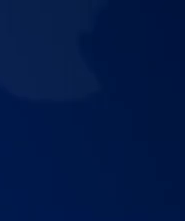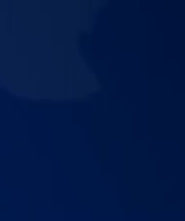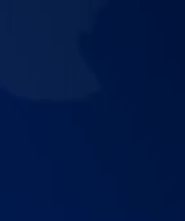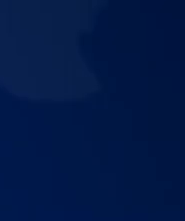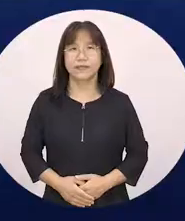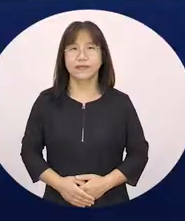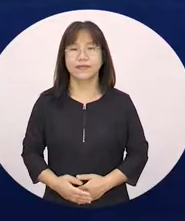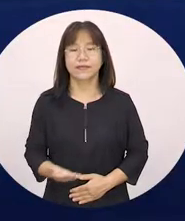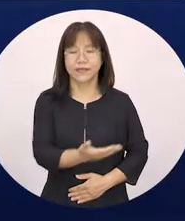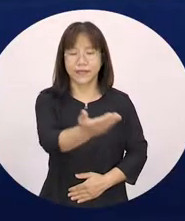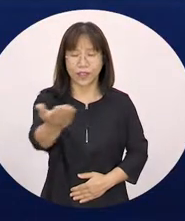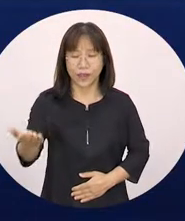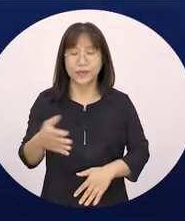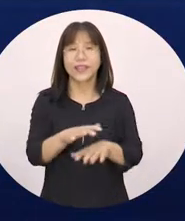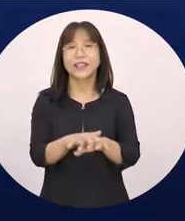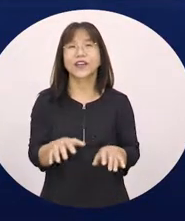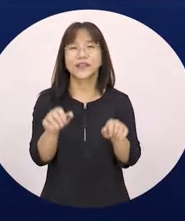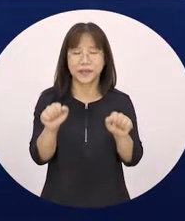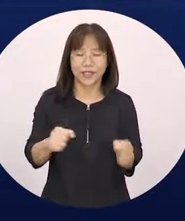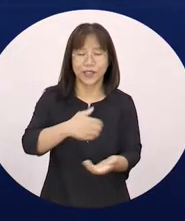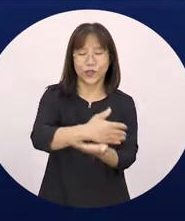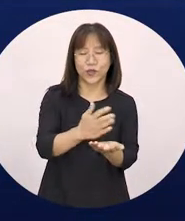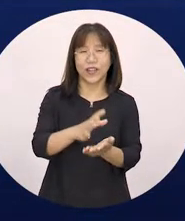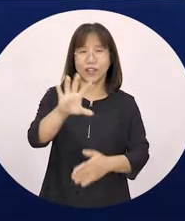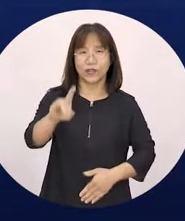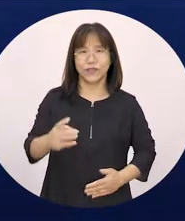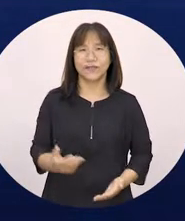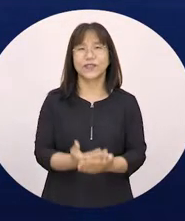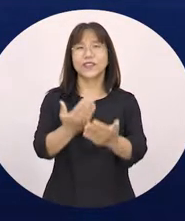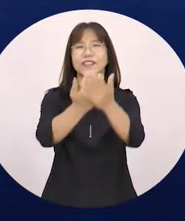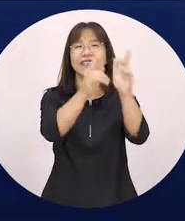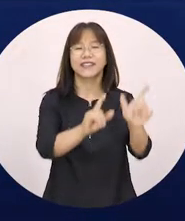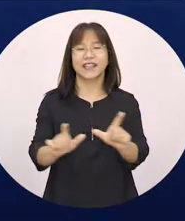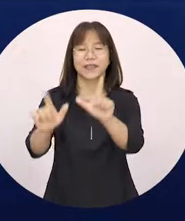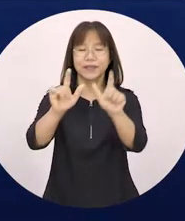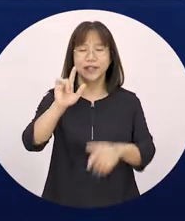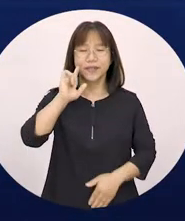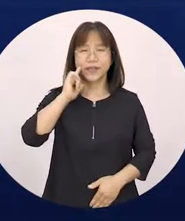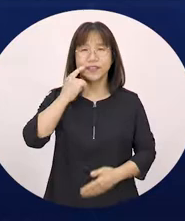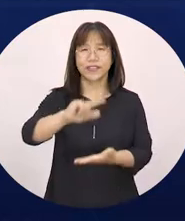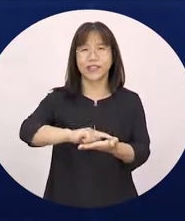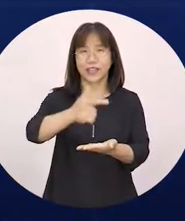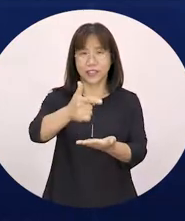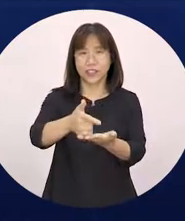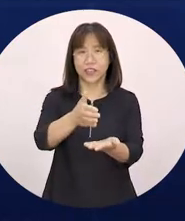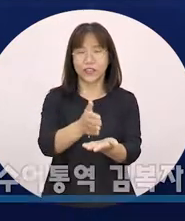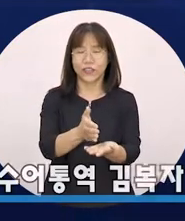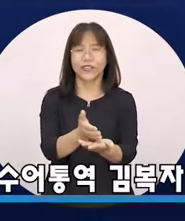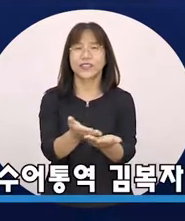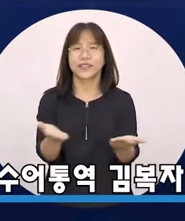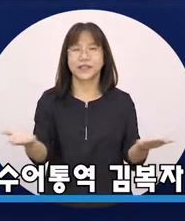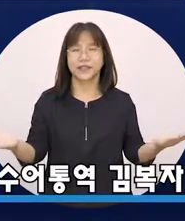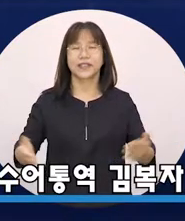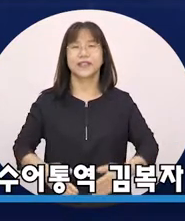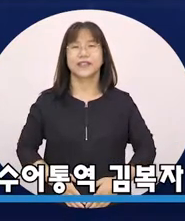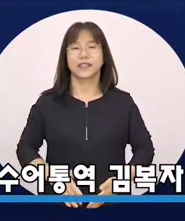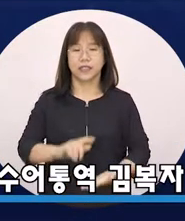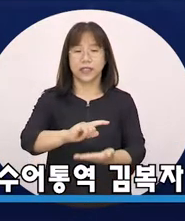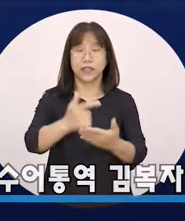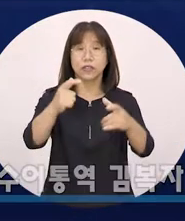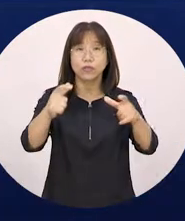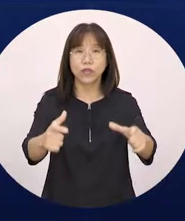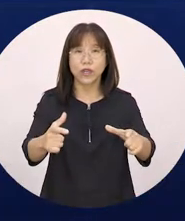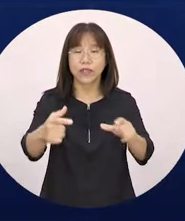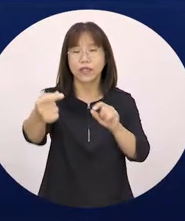222 구민 여러분 안녕하십니까 조화로운 성장 삶이 아름다운 강서 아이 경서 tv 김민중 입니다